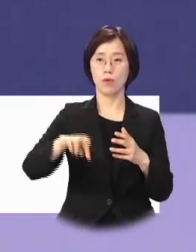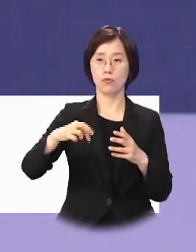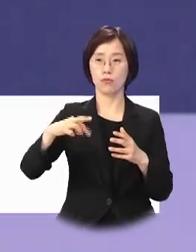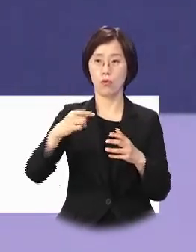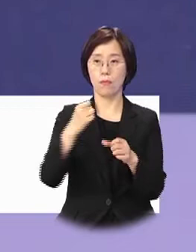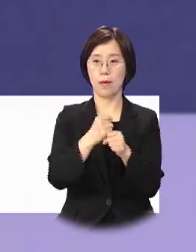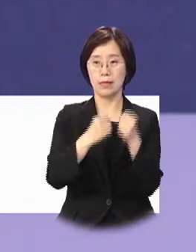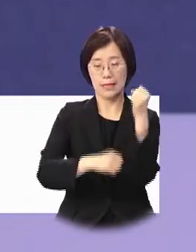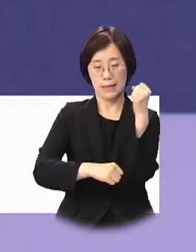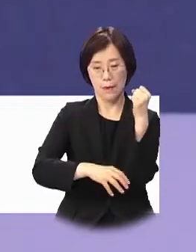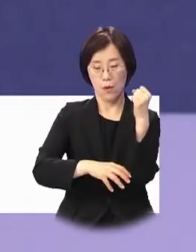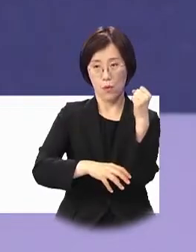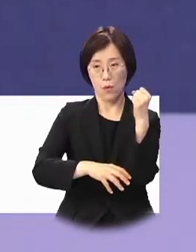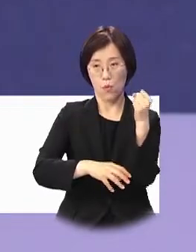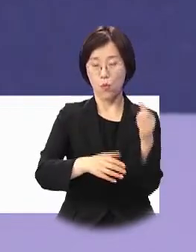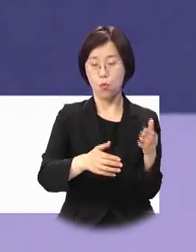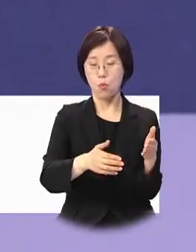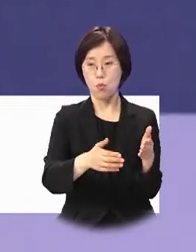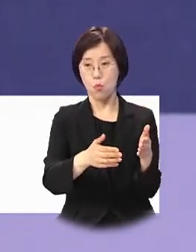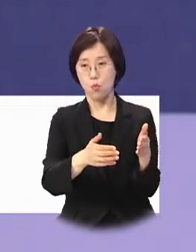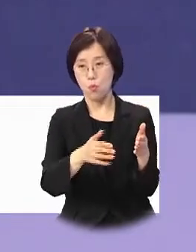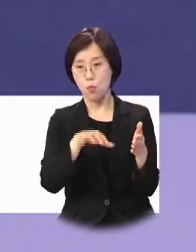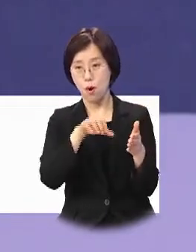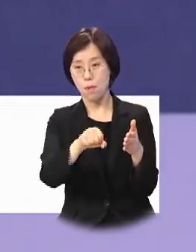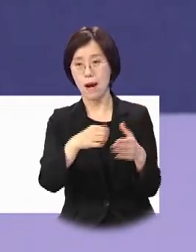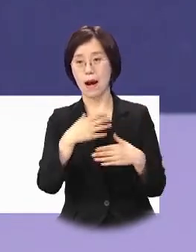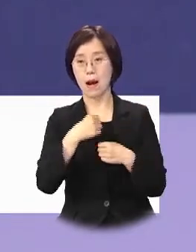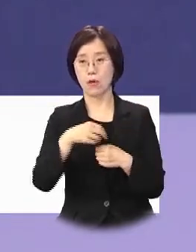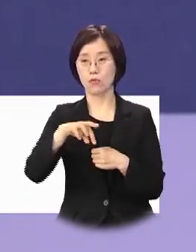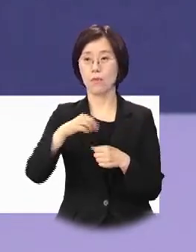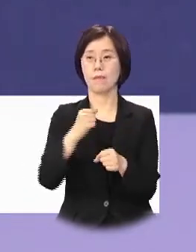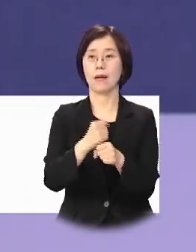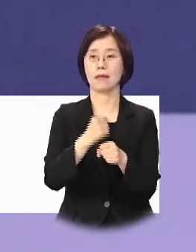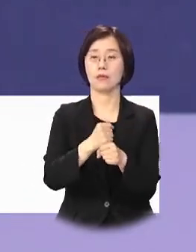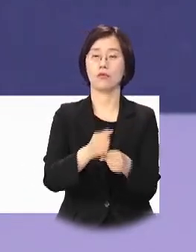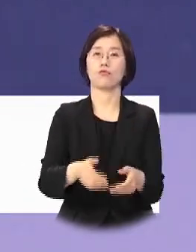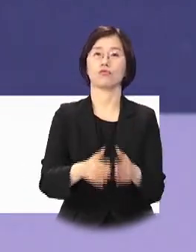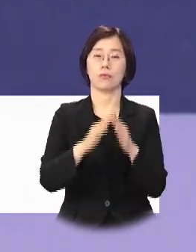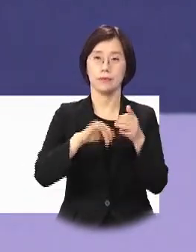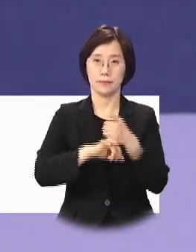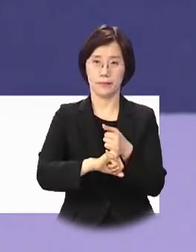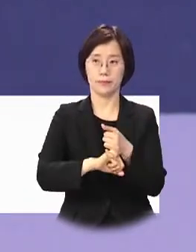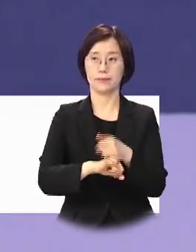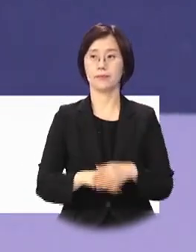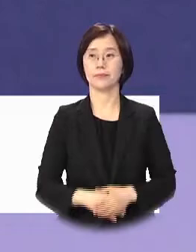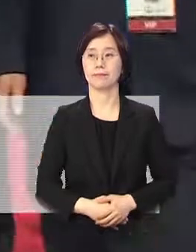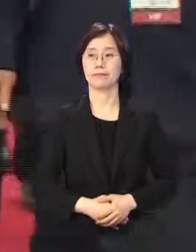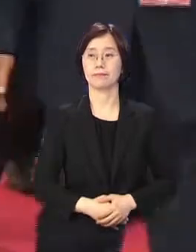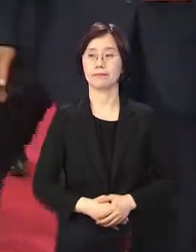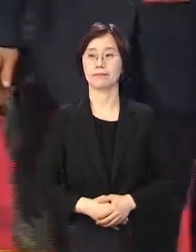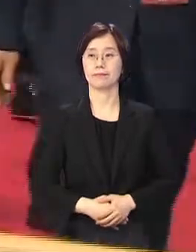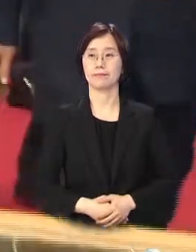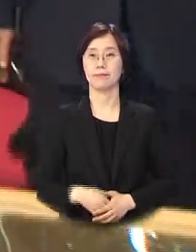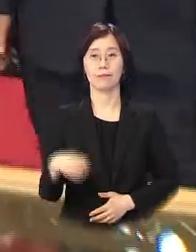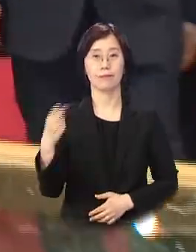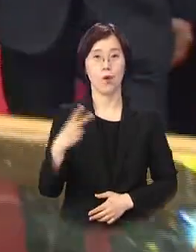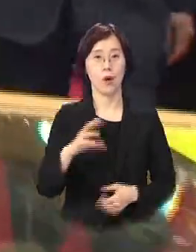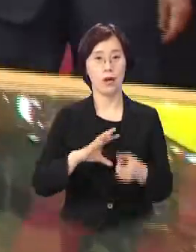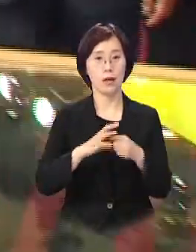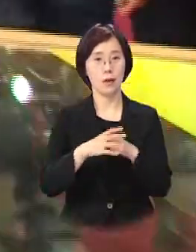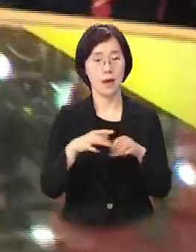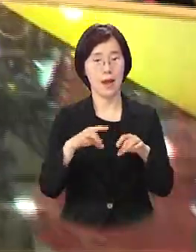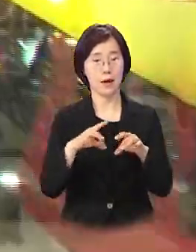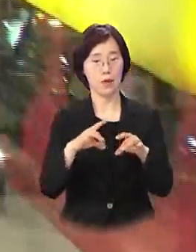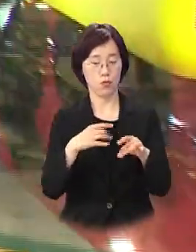국내외 수소 생산 기반을 확보해 안정적인 수소 공급망을 구축할 것입니다. 또 글로벌